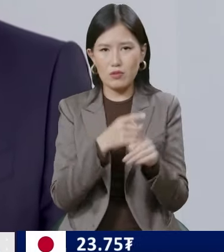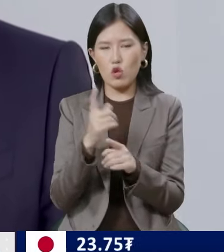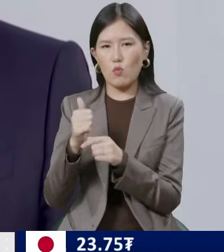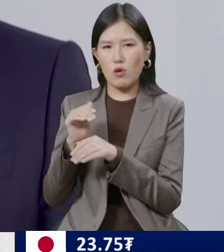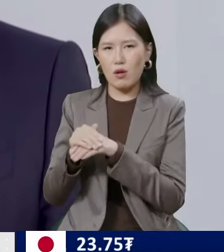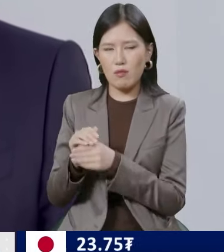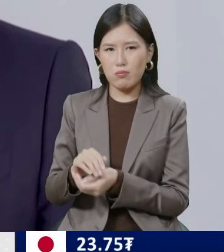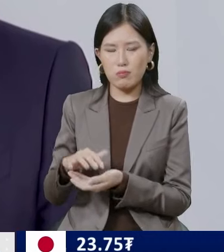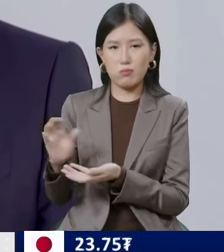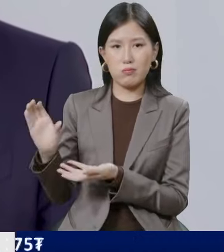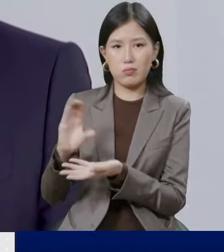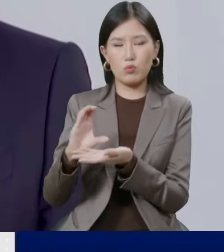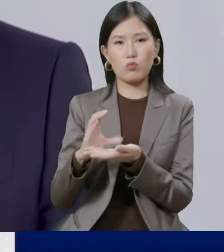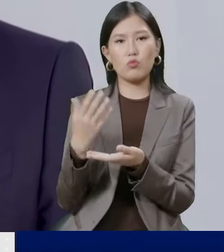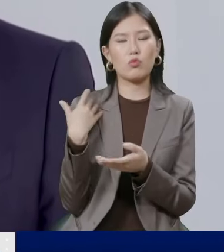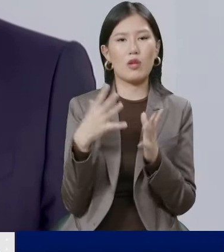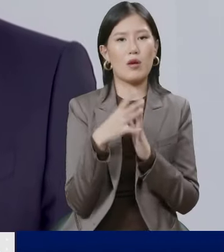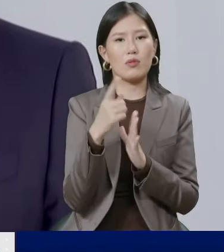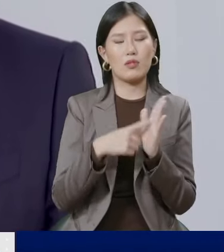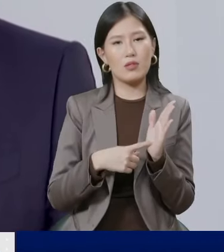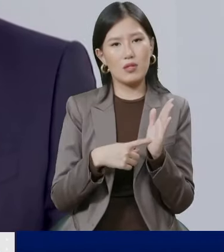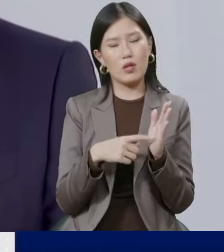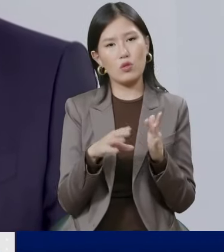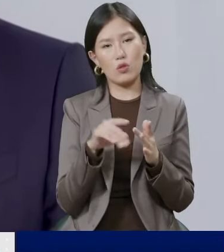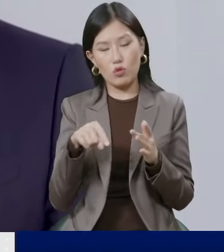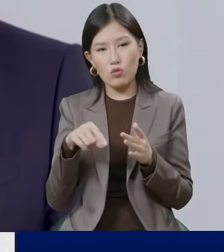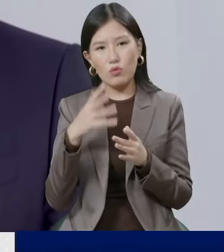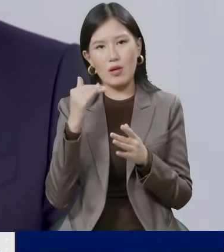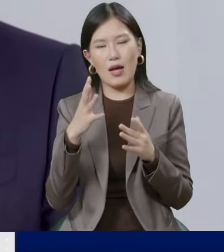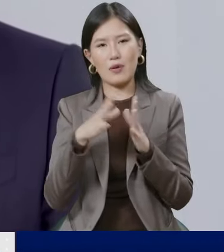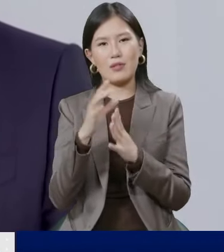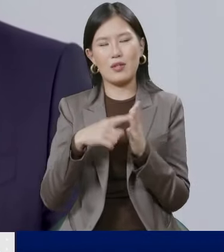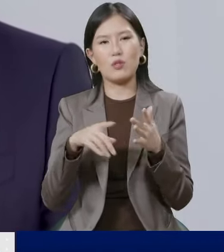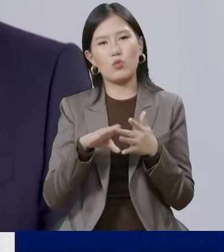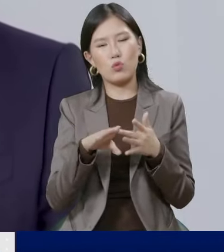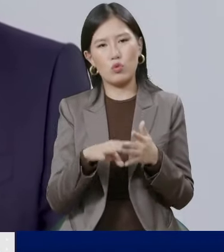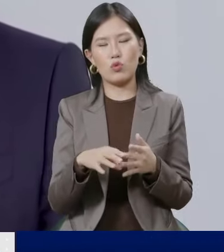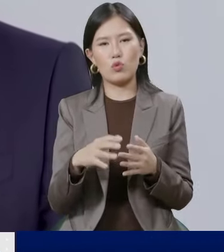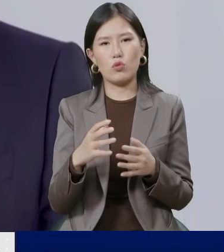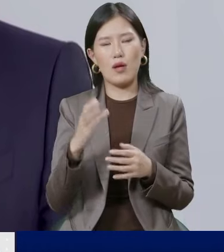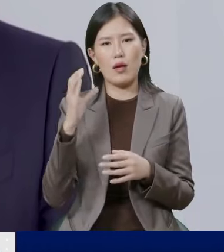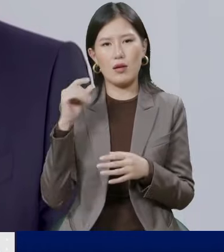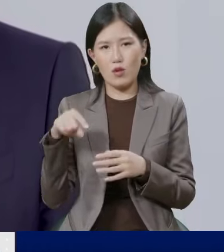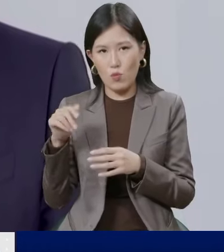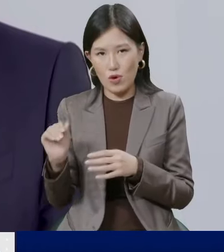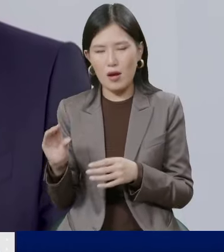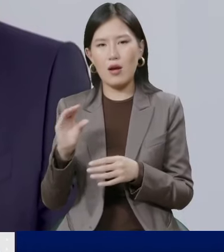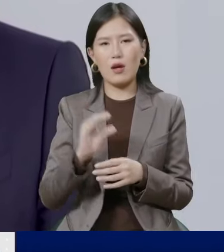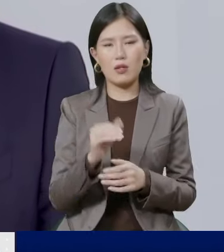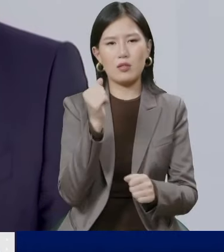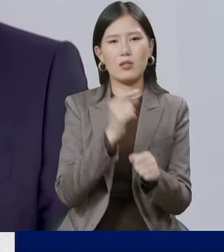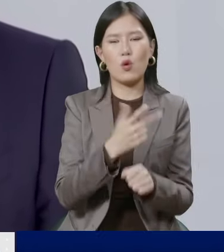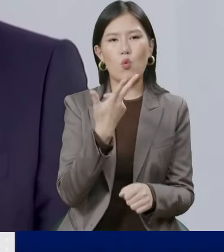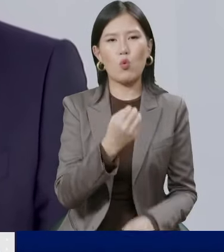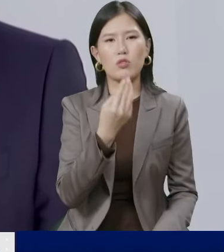дундуур BRT системд ашиглах том уурын автобусыг 30 ширхгийг бол оруулж ирж